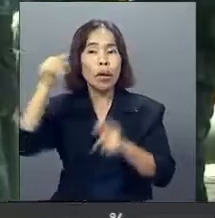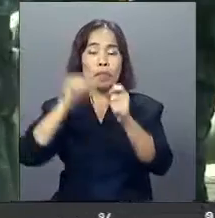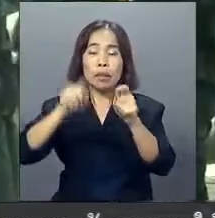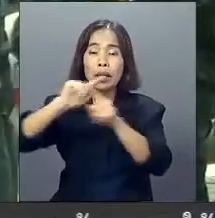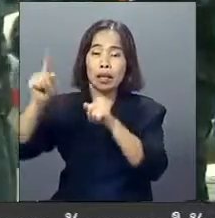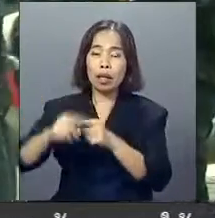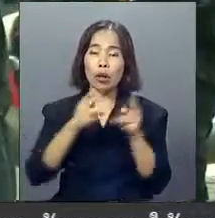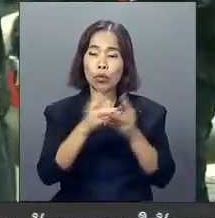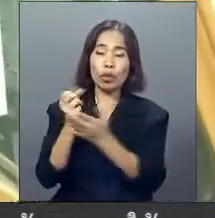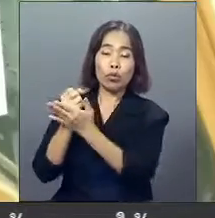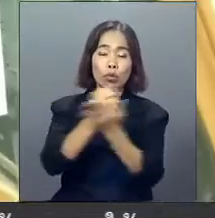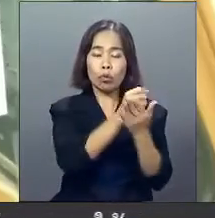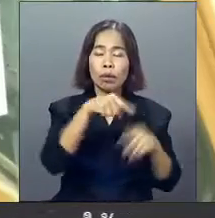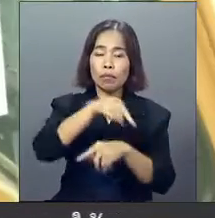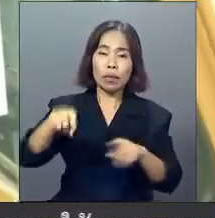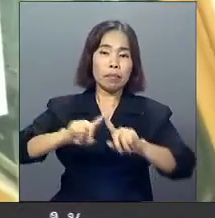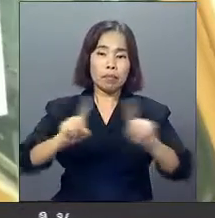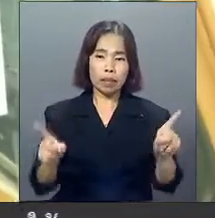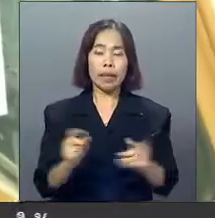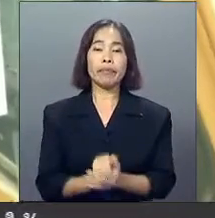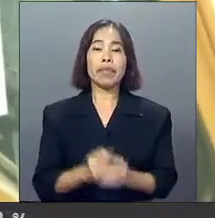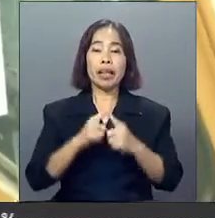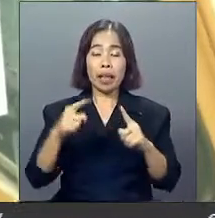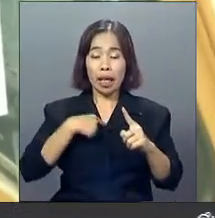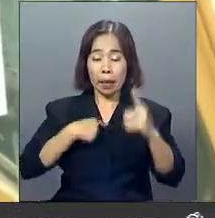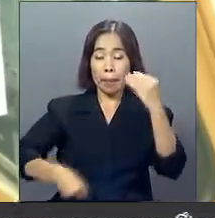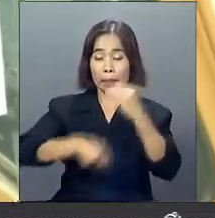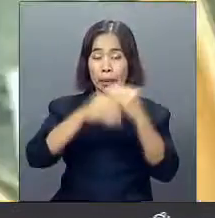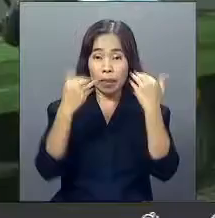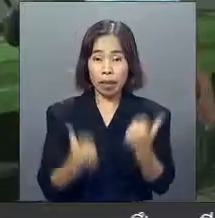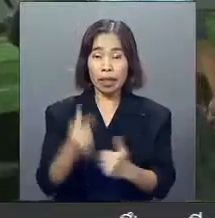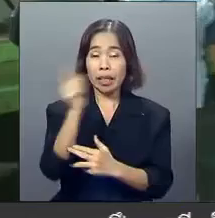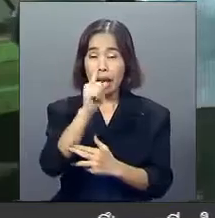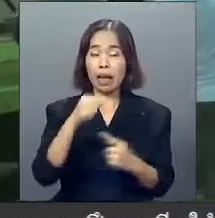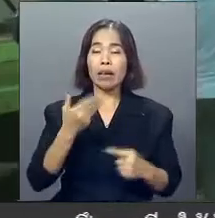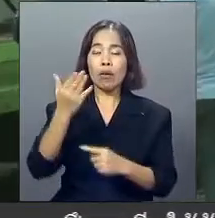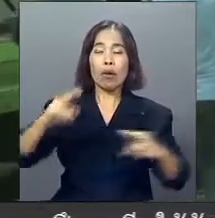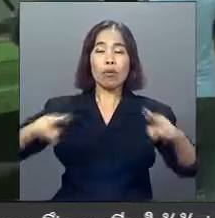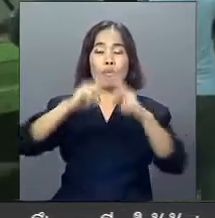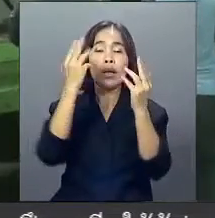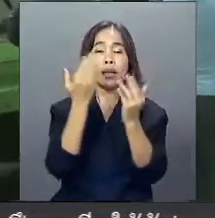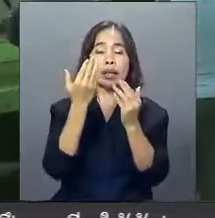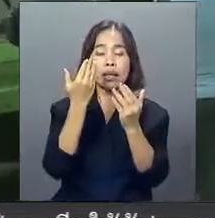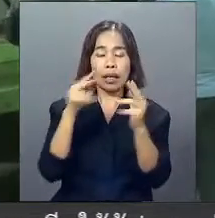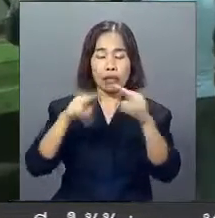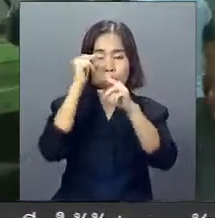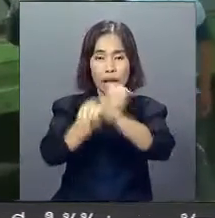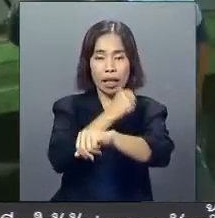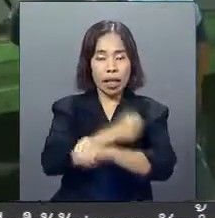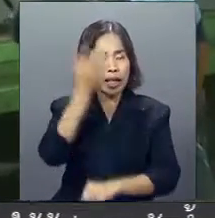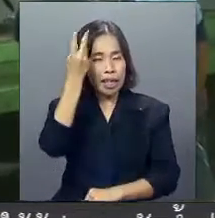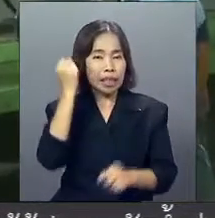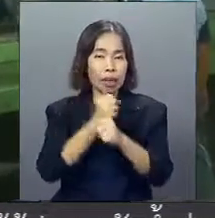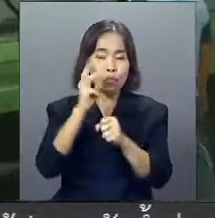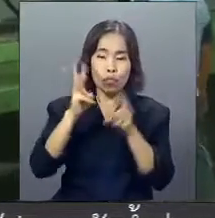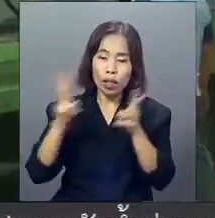เหือ กตองไม่เหือนกันและส่งที่เพิ่มเติมมาในครั้งนี้ ยังใหทางกระสวงรายงานไปหาแนวทางพัฒนาอาชีพเสริมอย่างเช